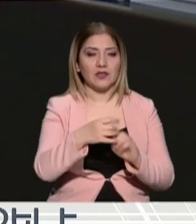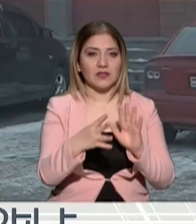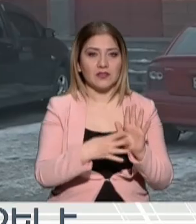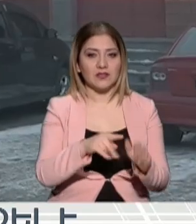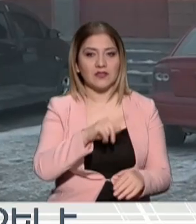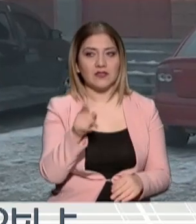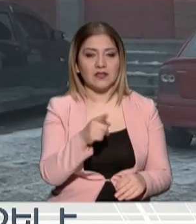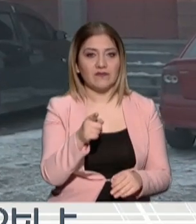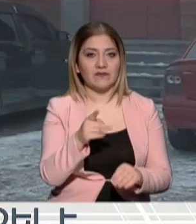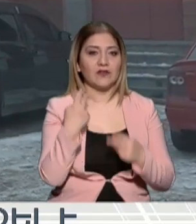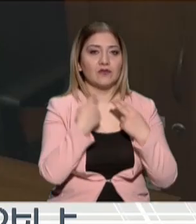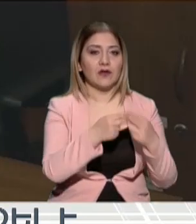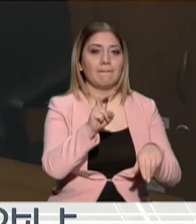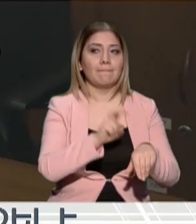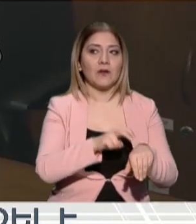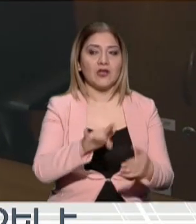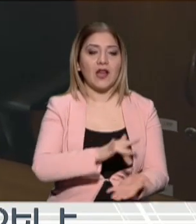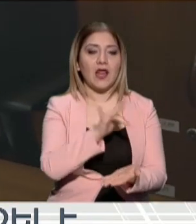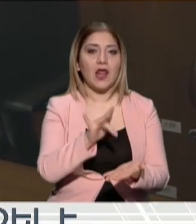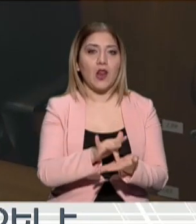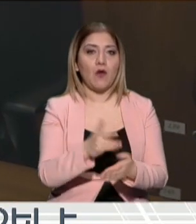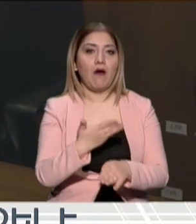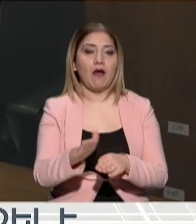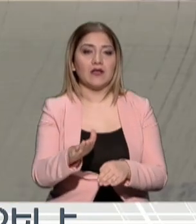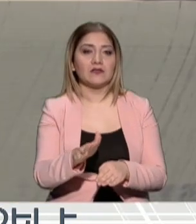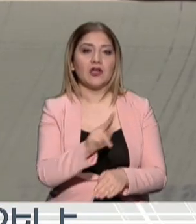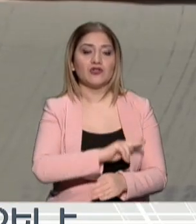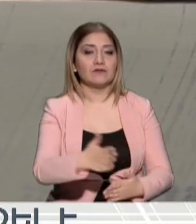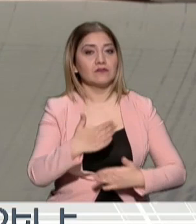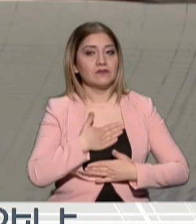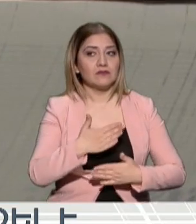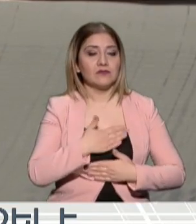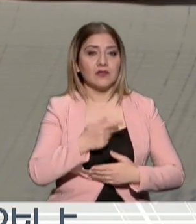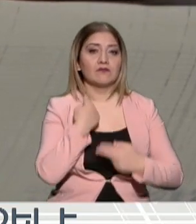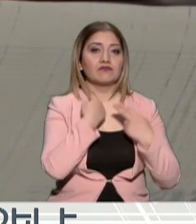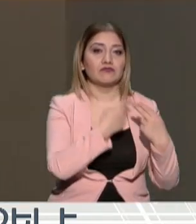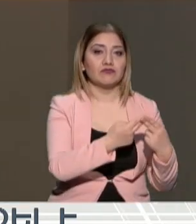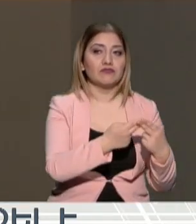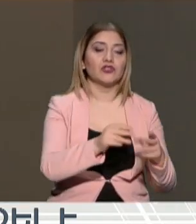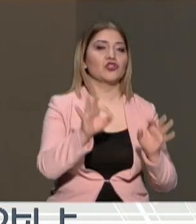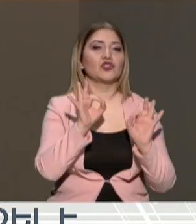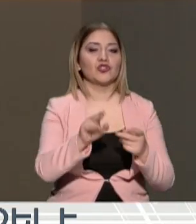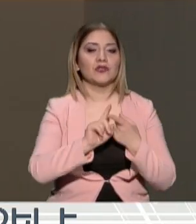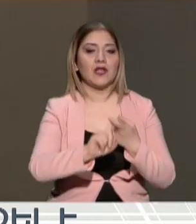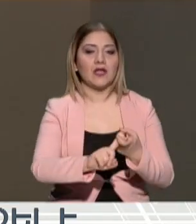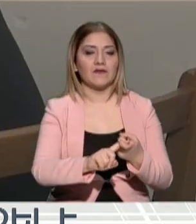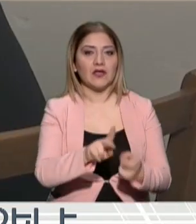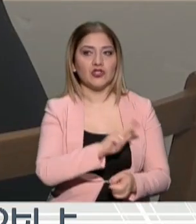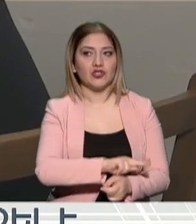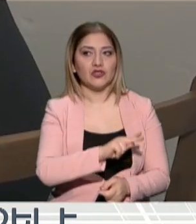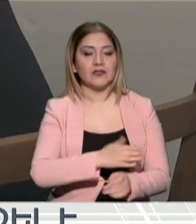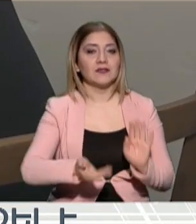2019-ին ստեղծված քրեակատարողական բժշկության կենտրոն ՊՈԱԿ-ի արդյունավետ աշխատանքի և կալանավայրերի հետ ճիշտ գործակցության արդյունք